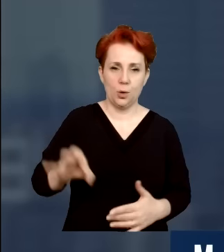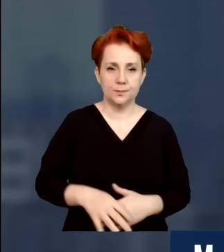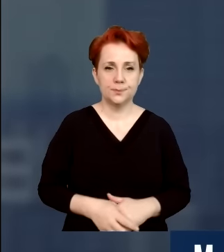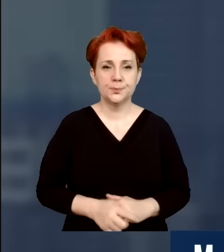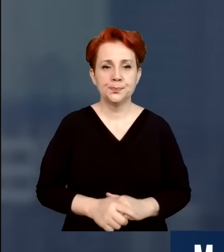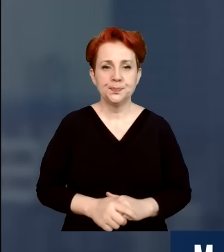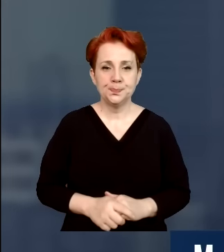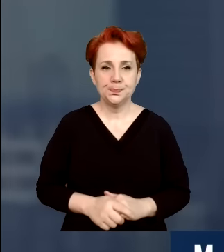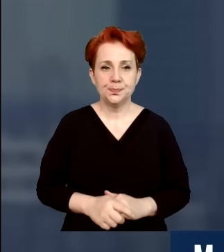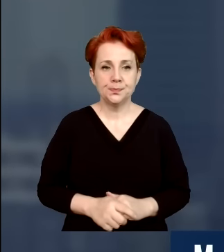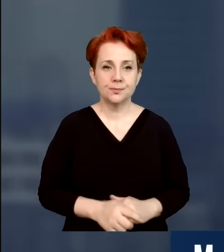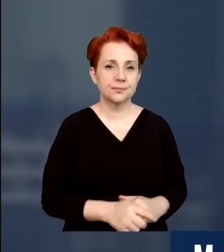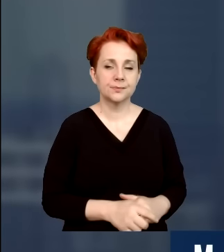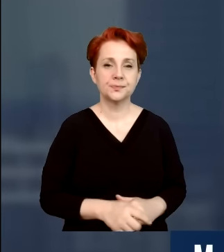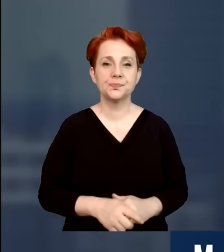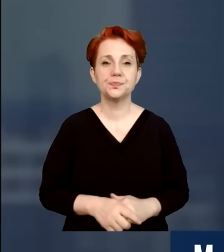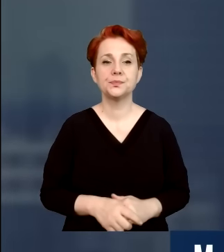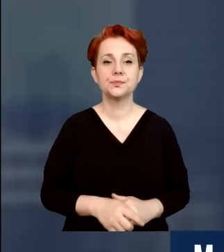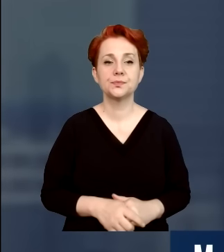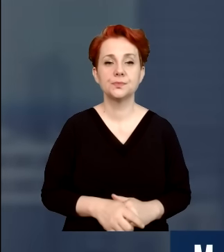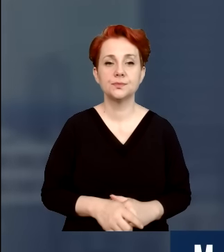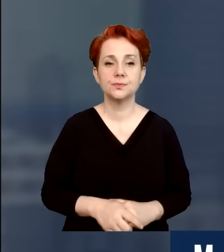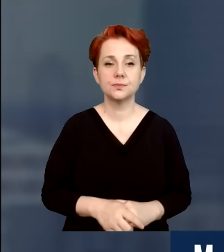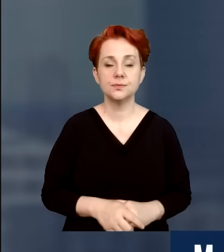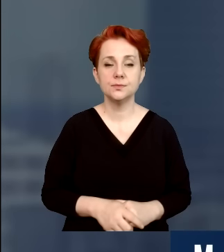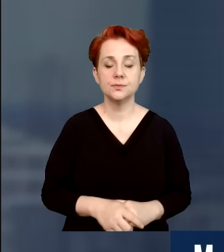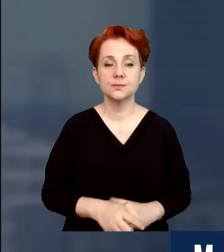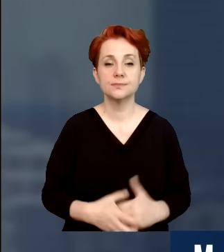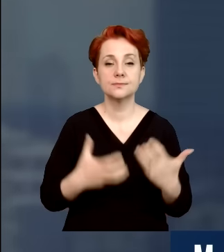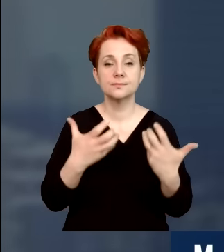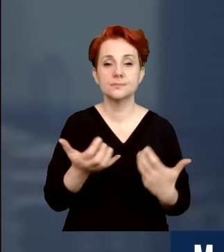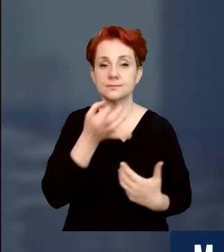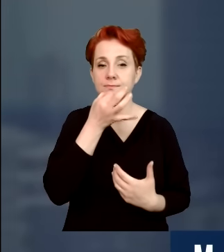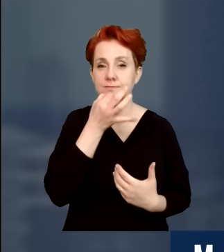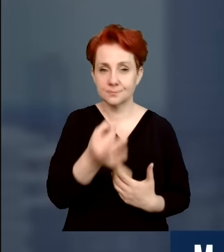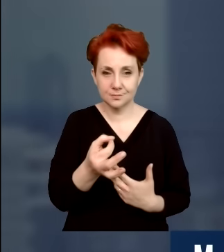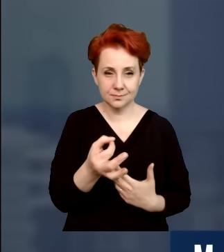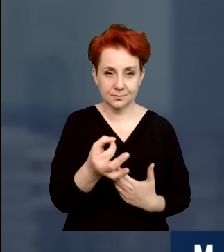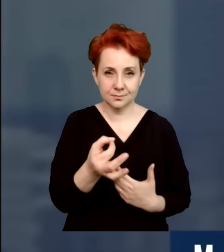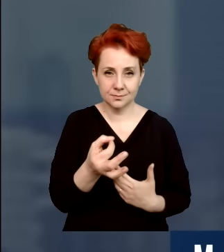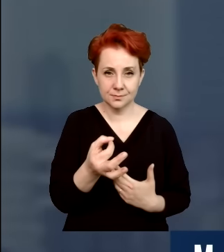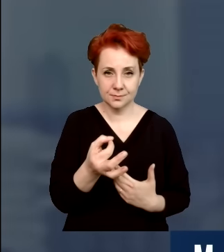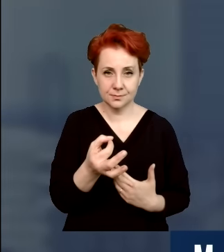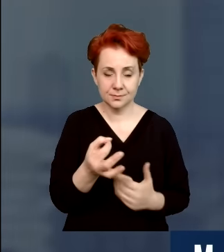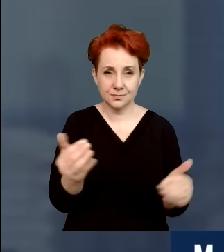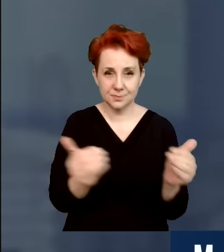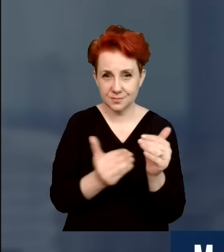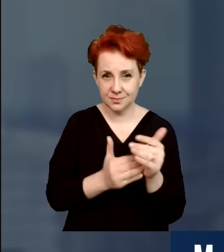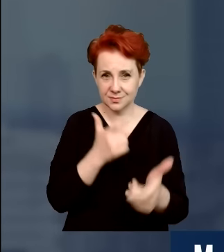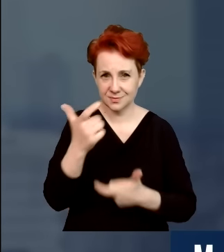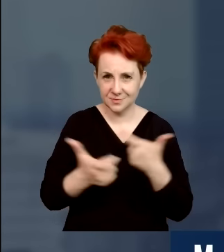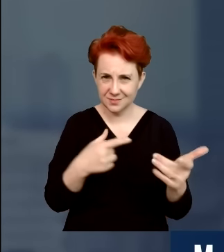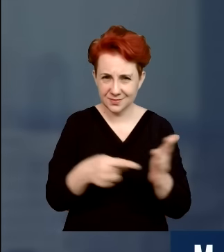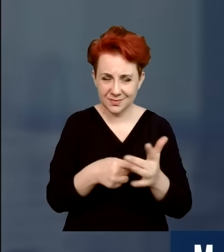ale to już o niej świadczy. Natomiast chciałam zapytać, czy rzeczywiście należało robić takie akcje i